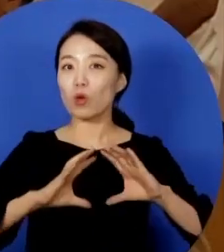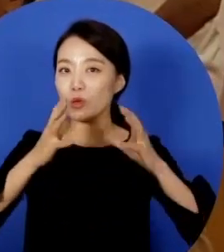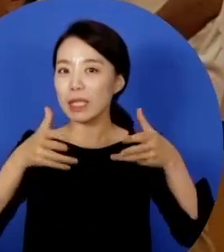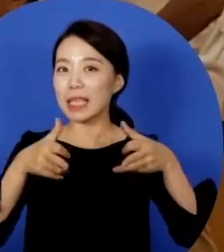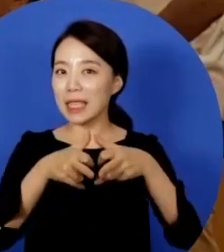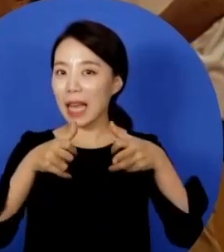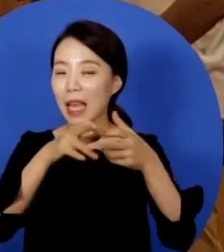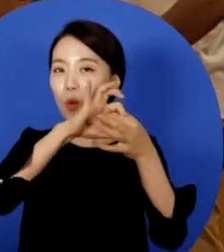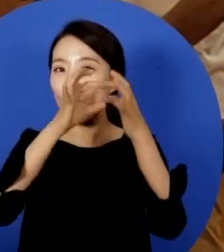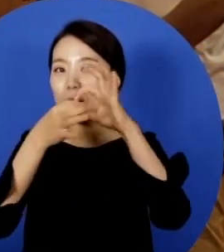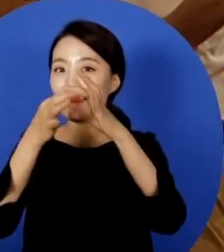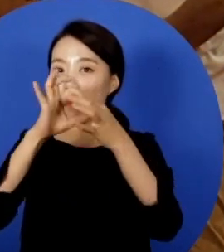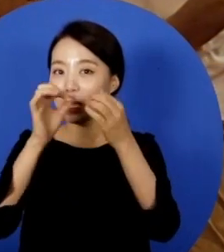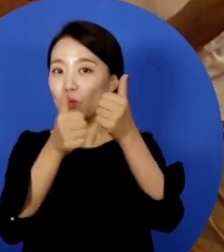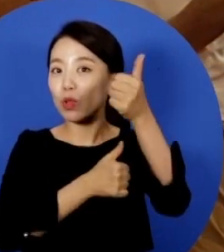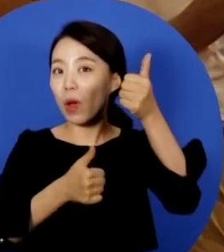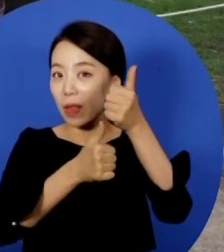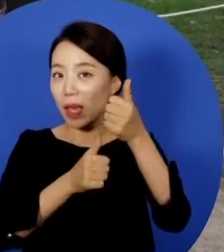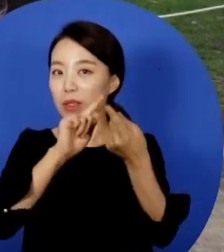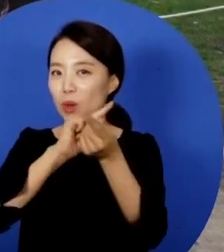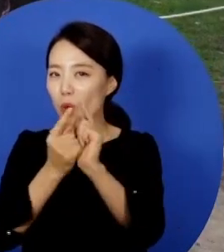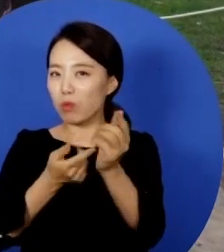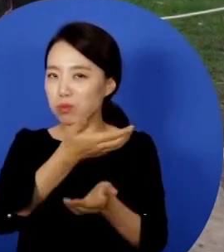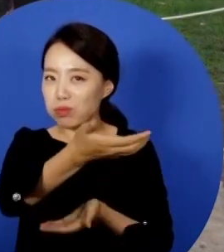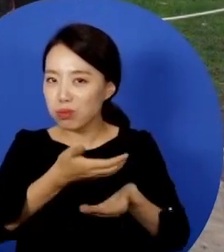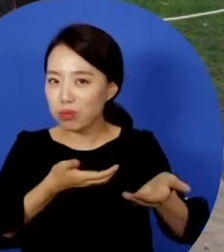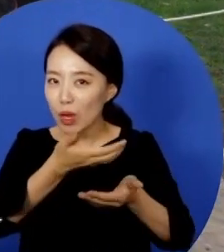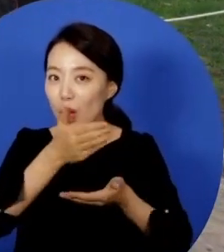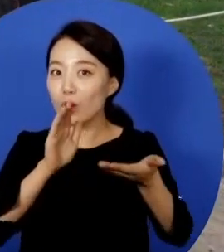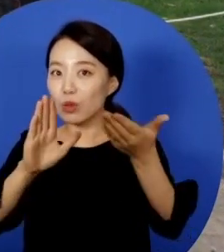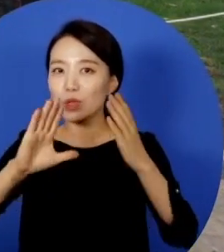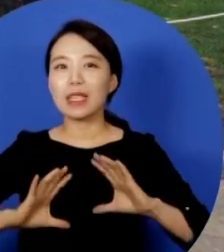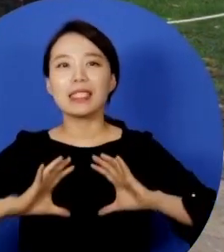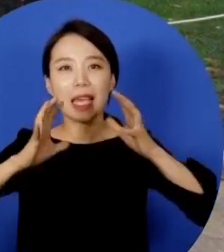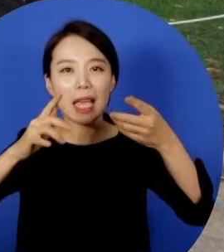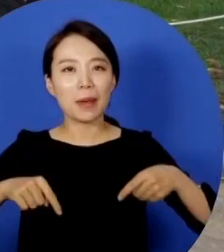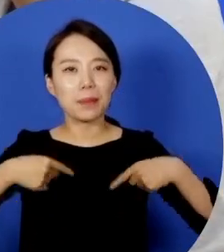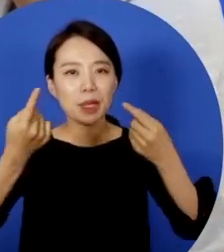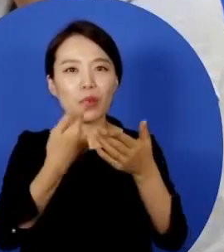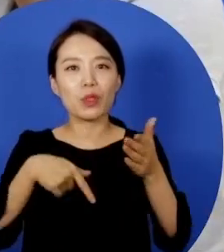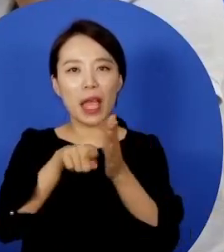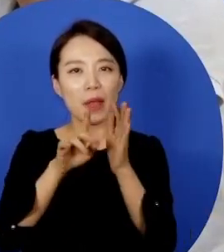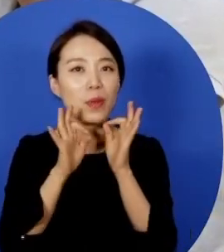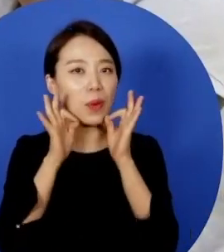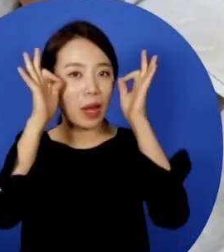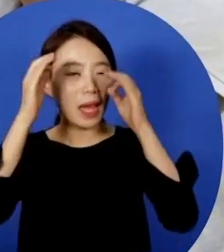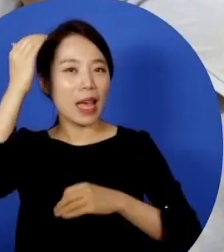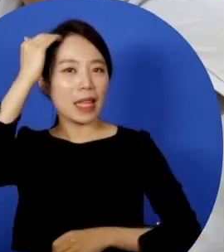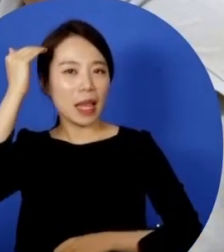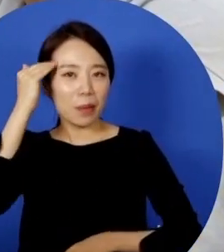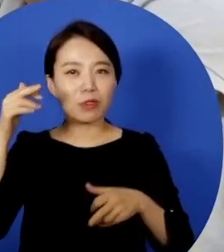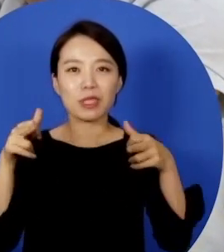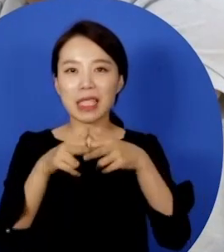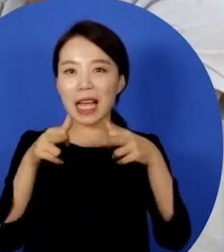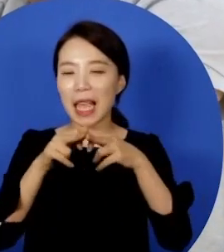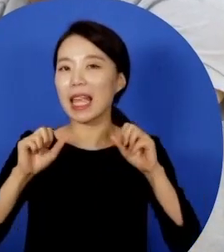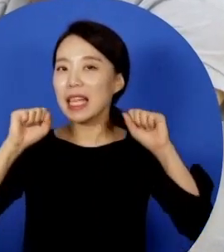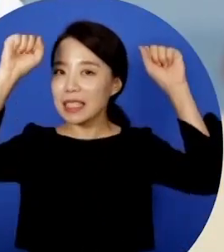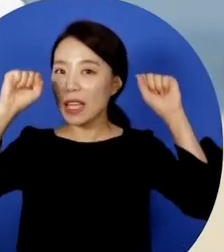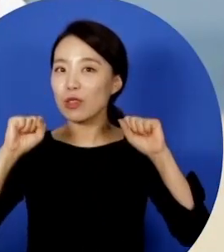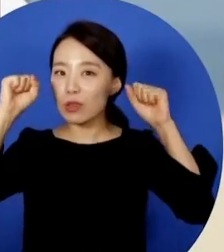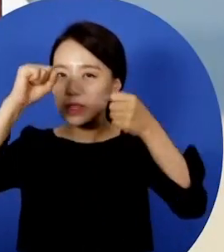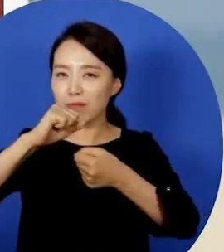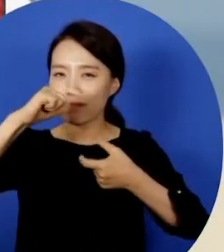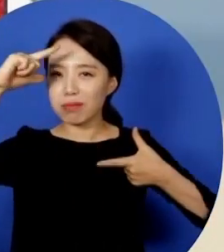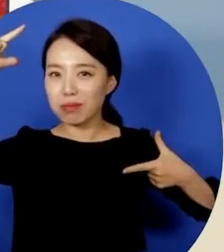또 국제장애인 올림픽위원회와의 지속적인 교류로 세계 진출의 기회를 확대하여 대한민국 장애인